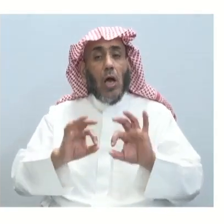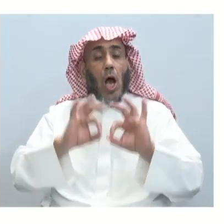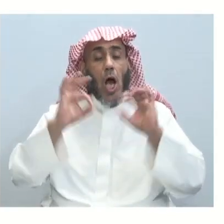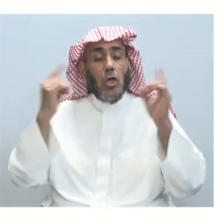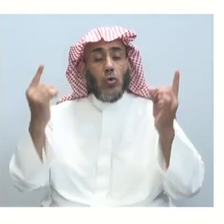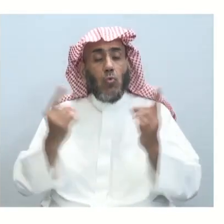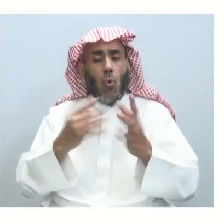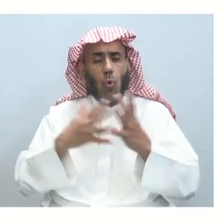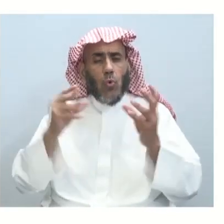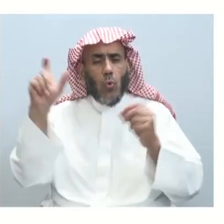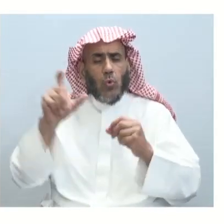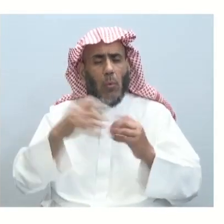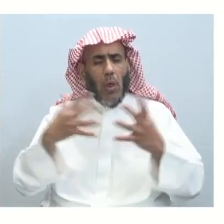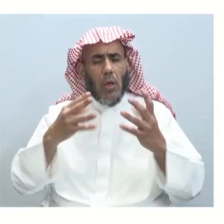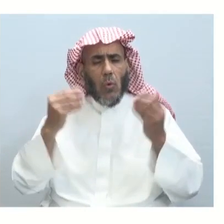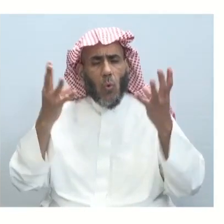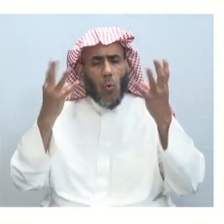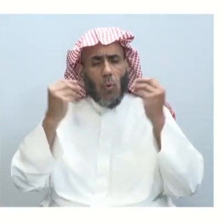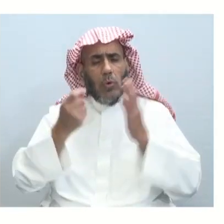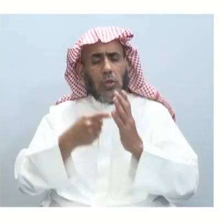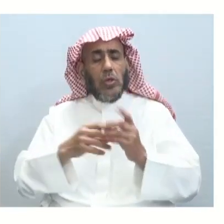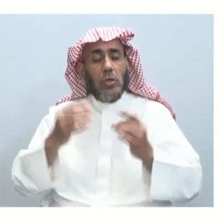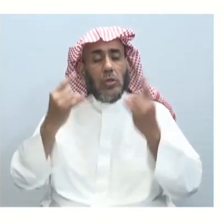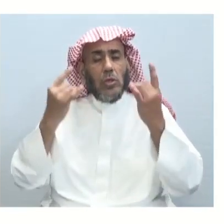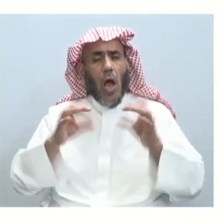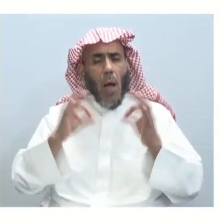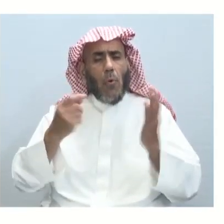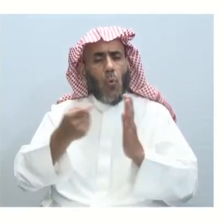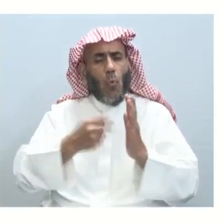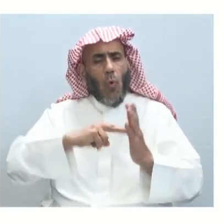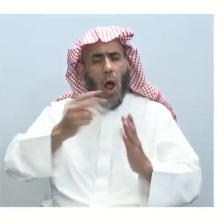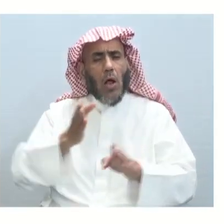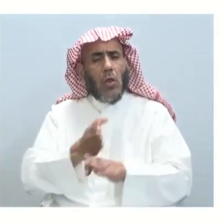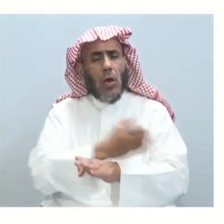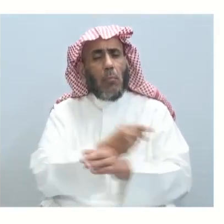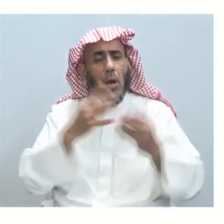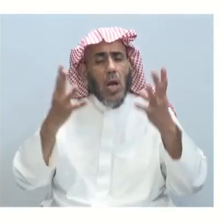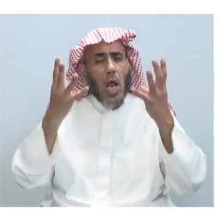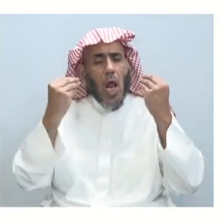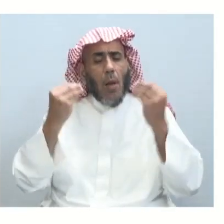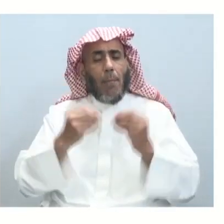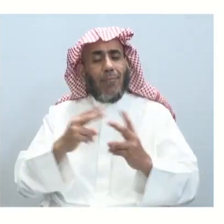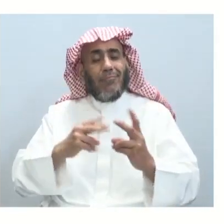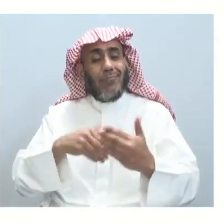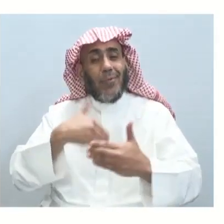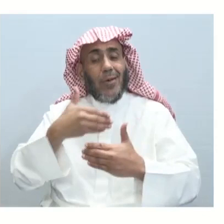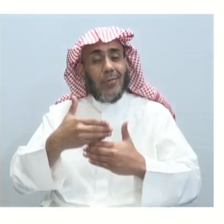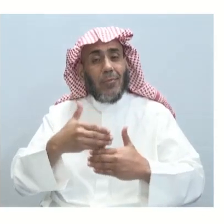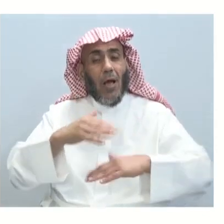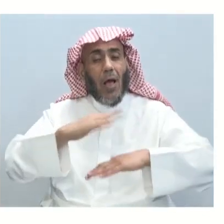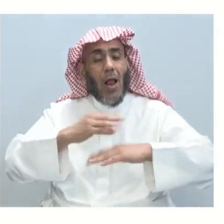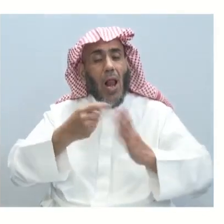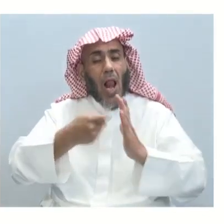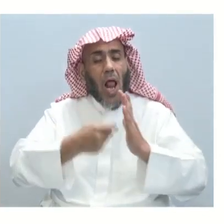يعني لكثره علومهم لهم لهم كتابات شامله يعني معنى انه يكتب في اكثر من من علم او اكثر من من فن اصبح الادب في